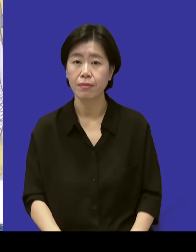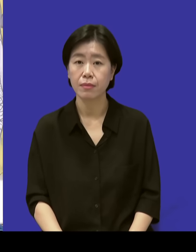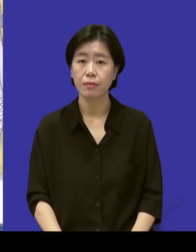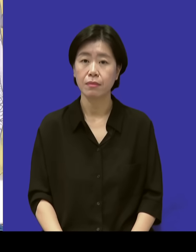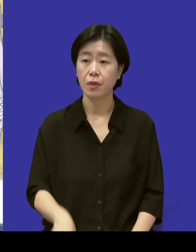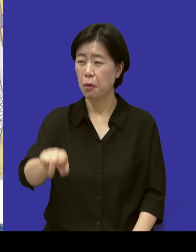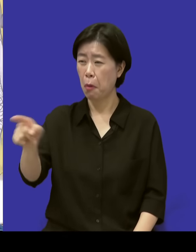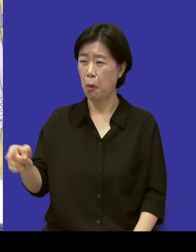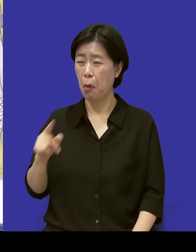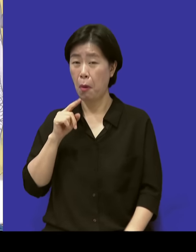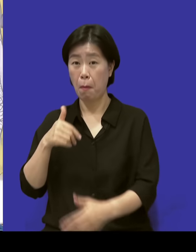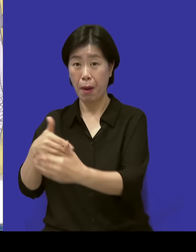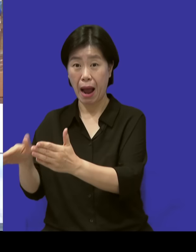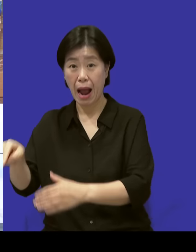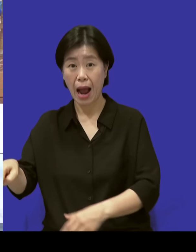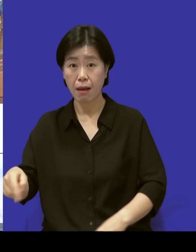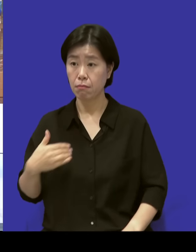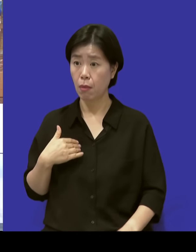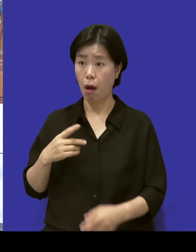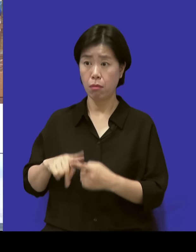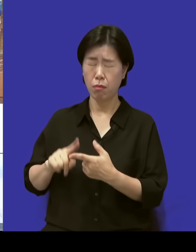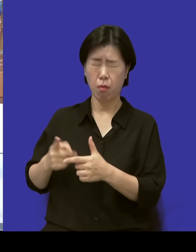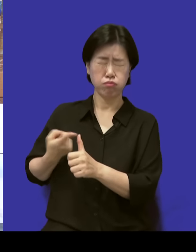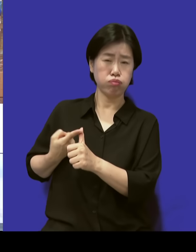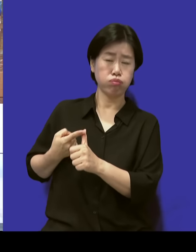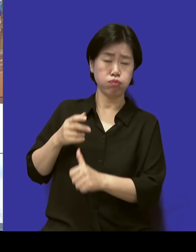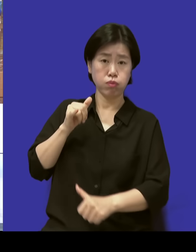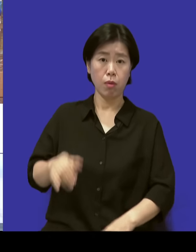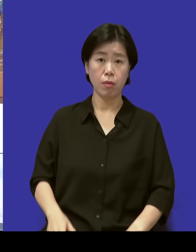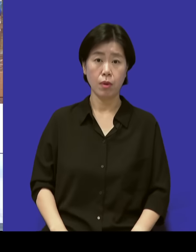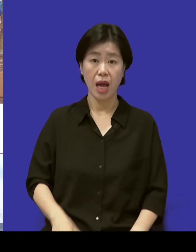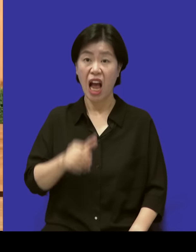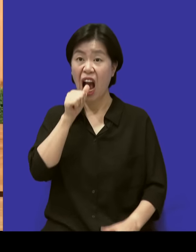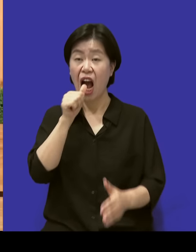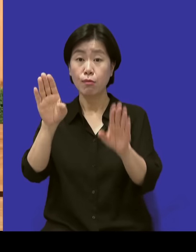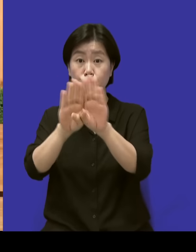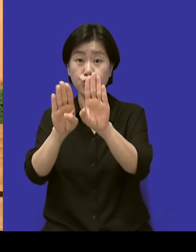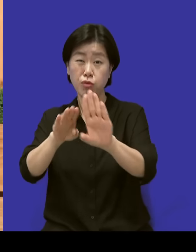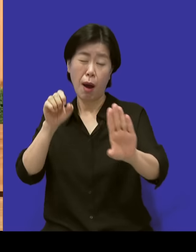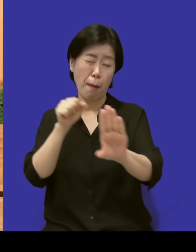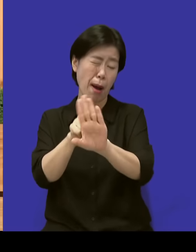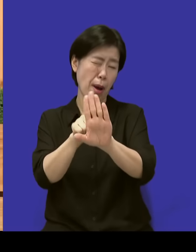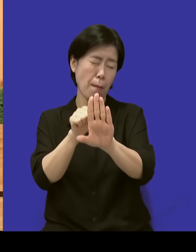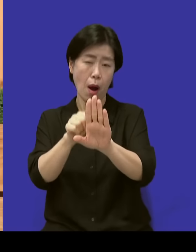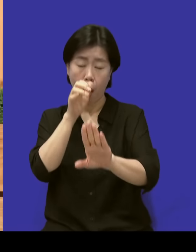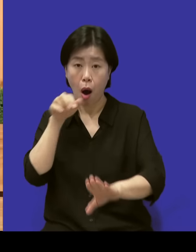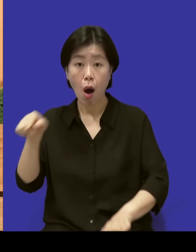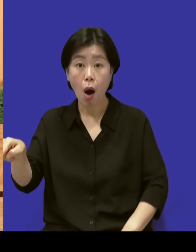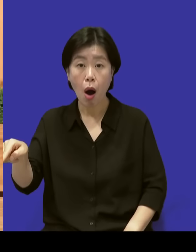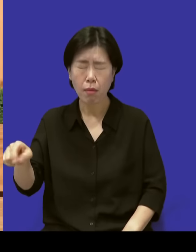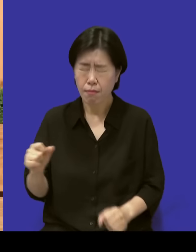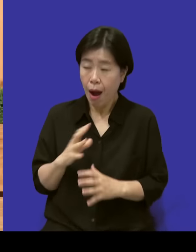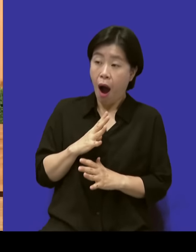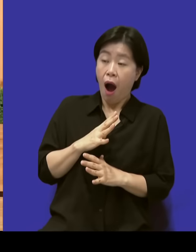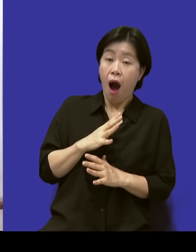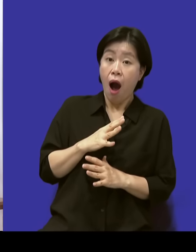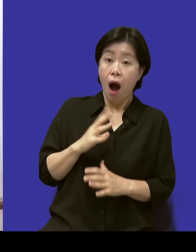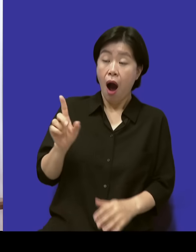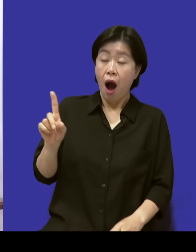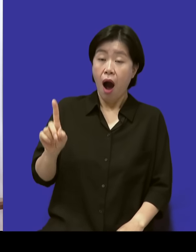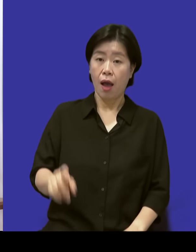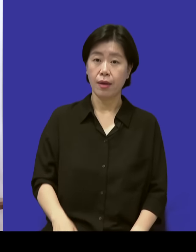애가 조용히 해라 뭐 XXX 하고 문을 빵빵빵 차는 거예요. 그 철문을 쾅쾅쾅 차는 거예요. 그러니까 저도 깜짝 놀래가지고 그 방에